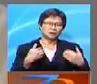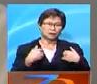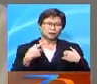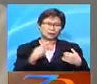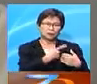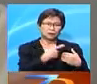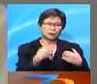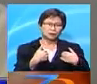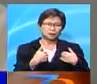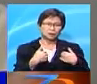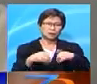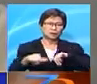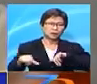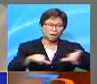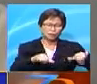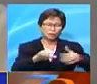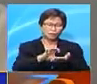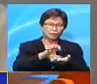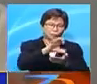kita